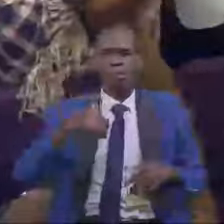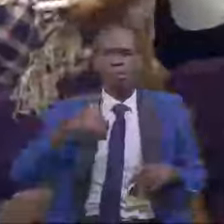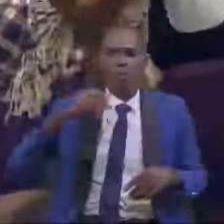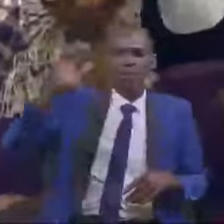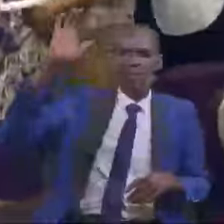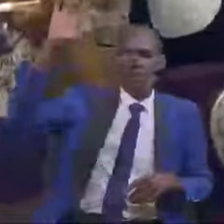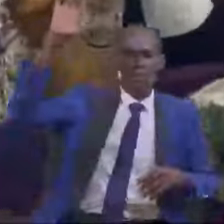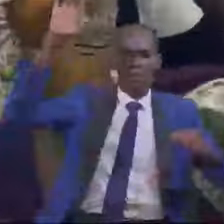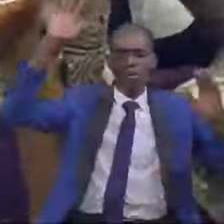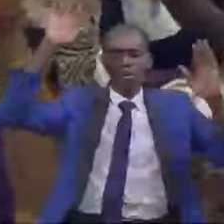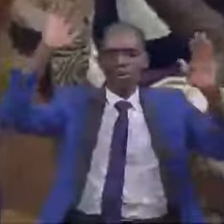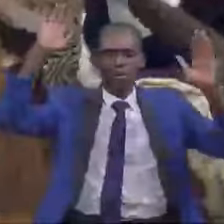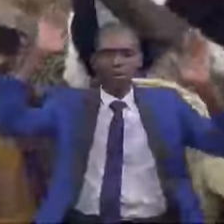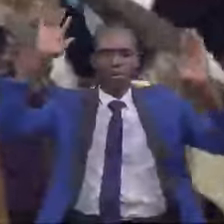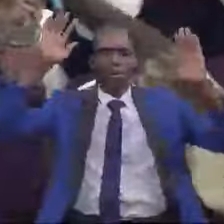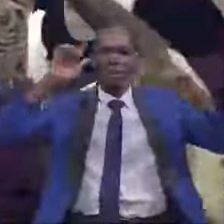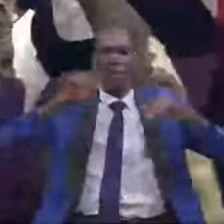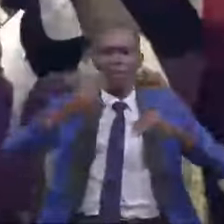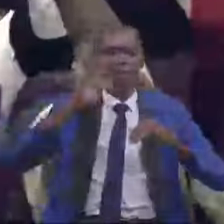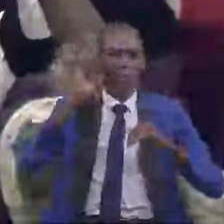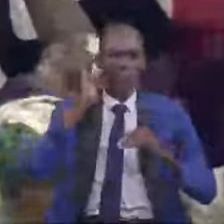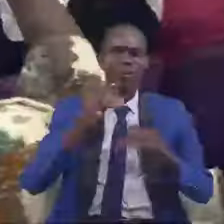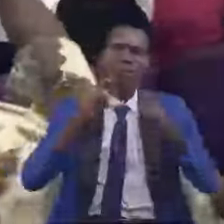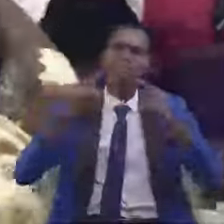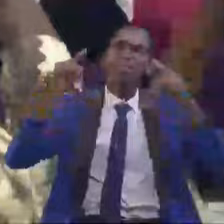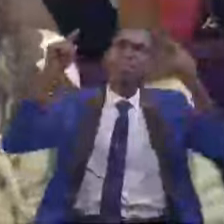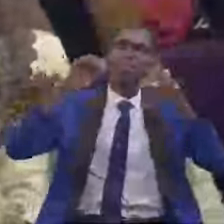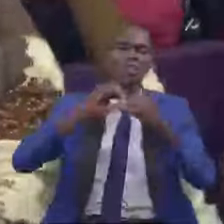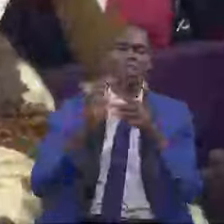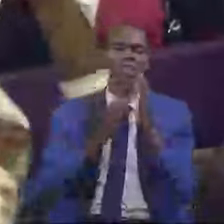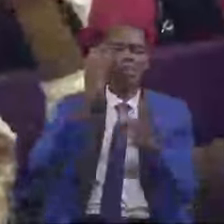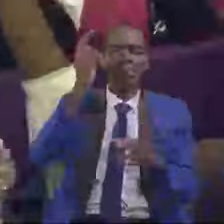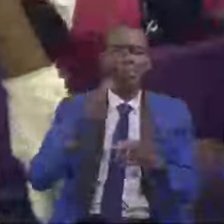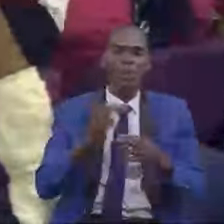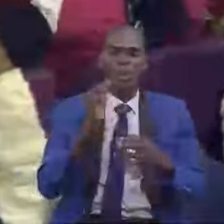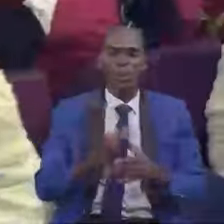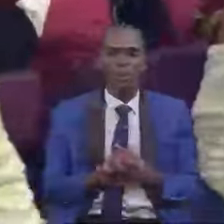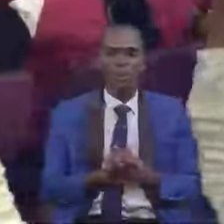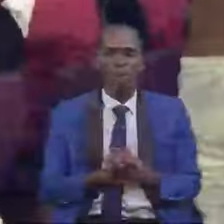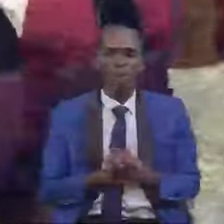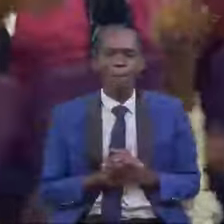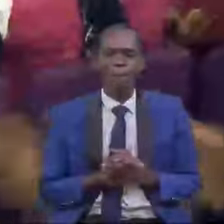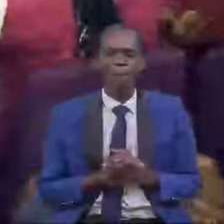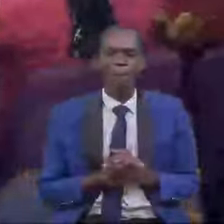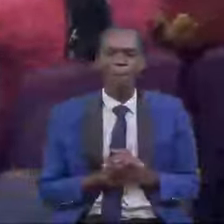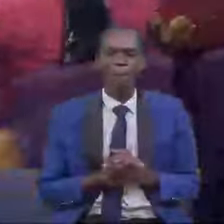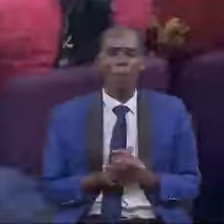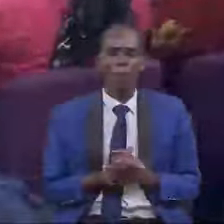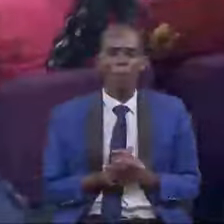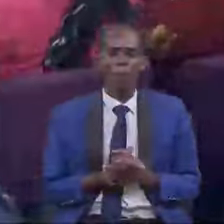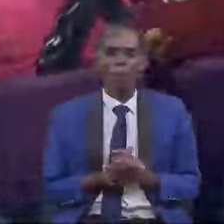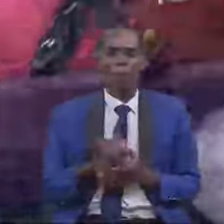Les réalisateurs, vous allez réaliser des biens, des choses au nom de Jésus-Christ. Voyons, Exode